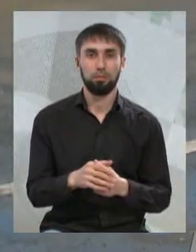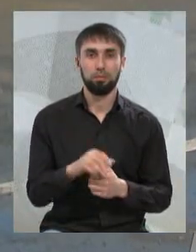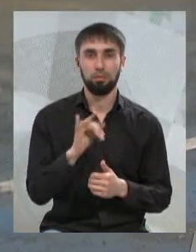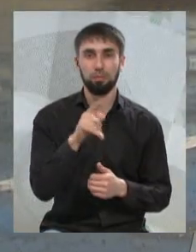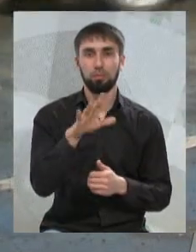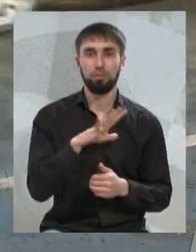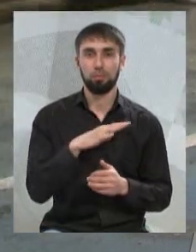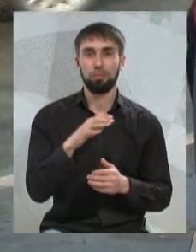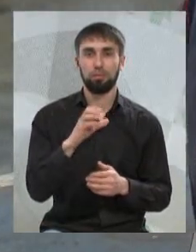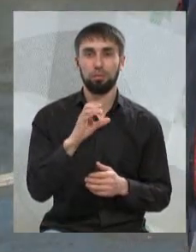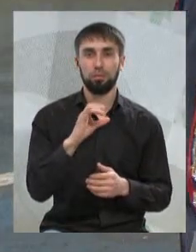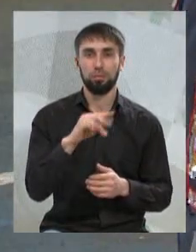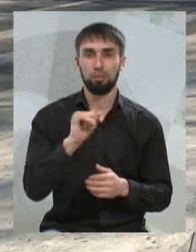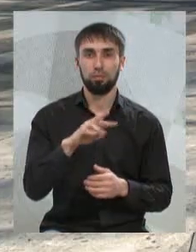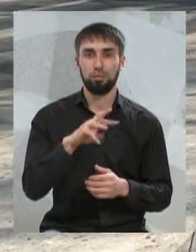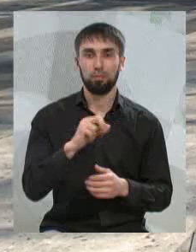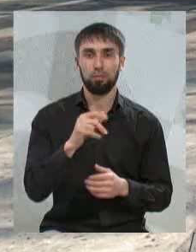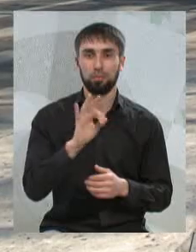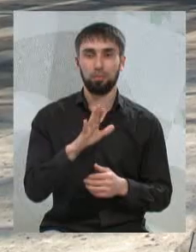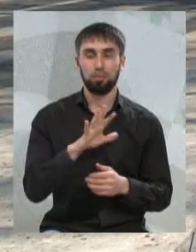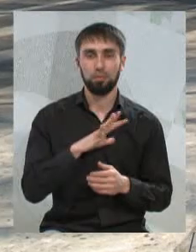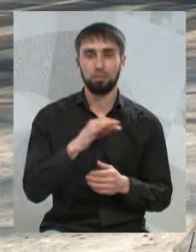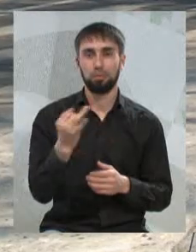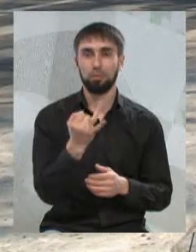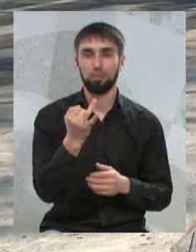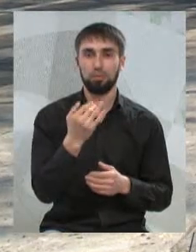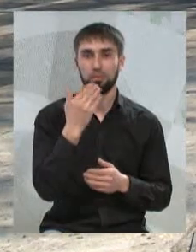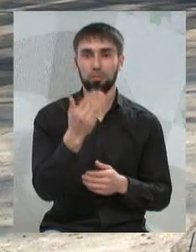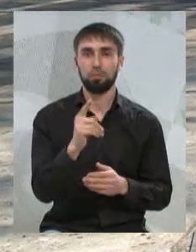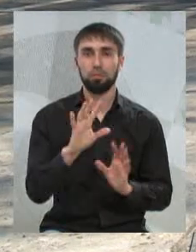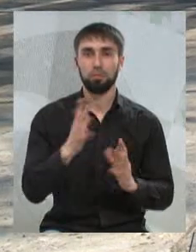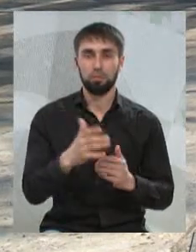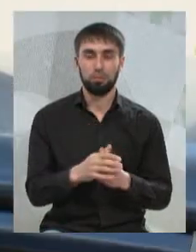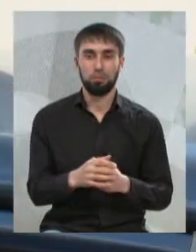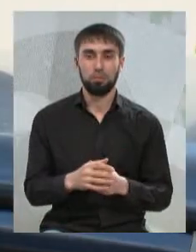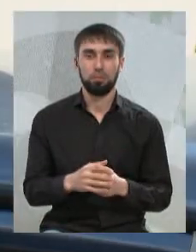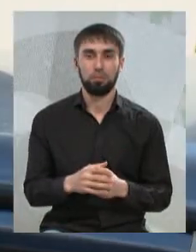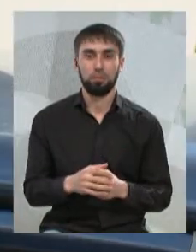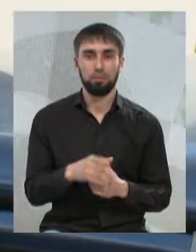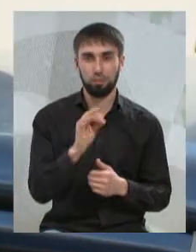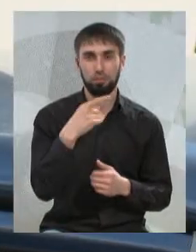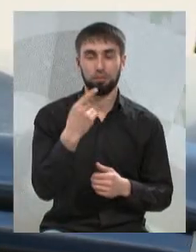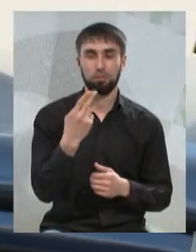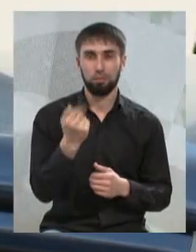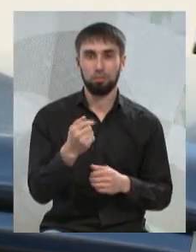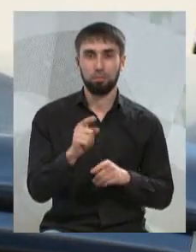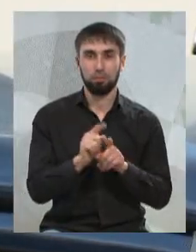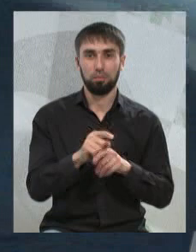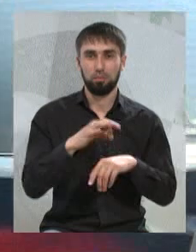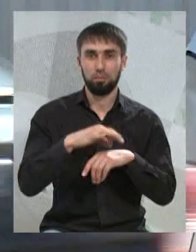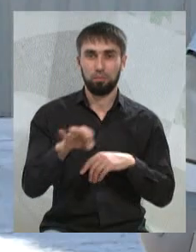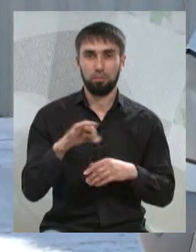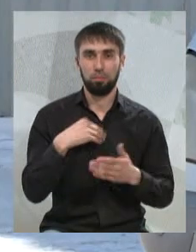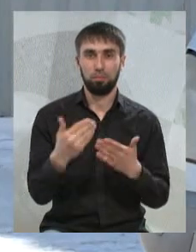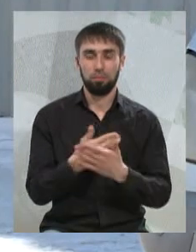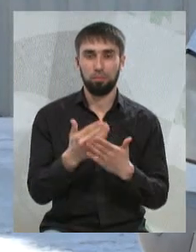проезжавшего водителя Султана Мальсагова. Он уже около 40 лет является участником дорожного движения. Признается, с какой болью вынужден читать